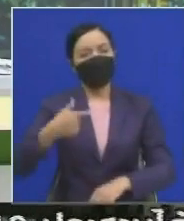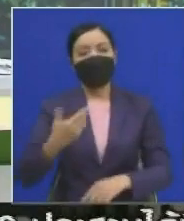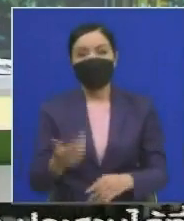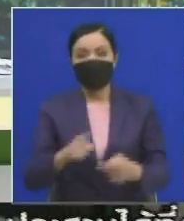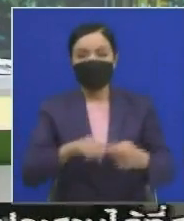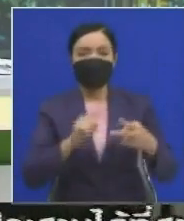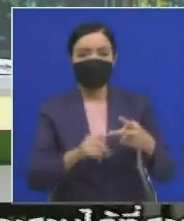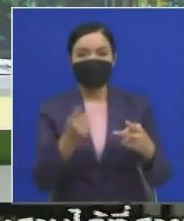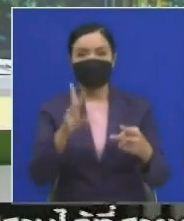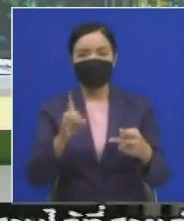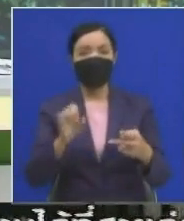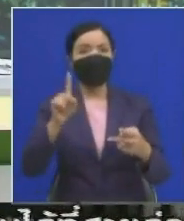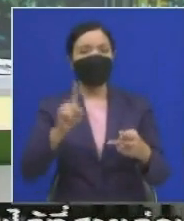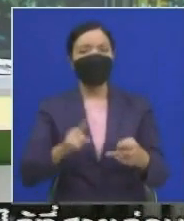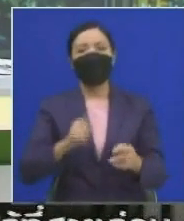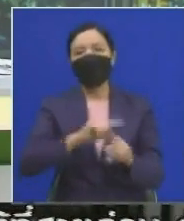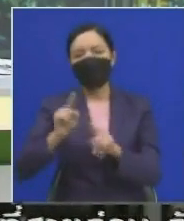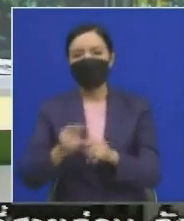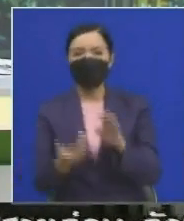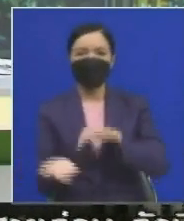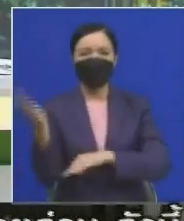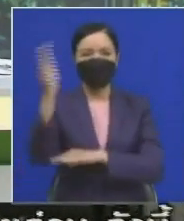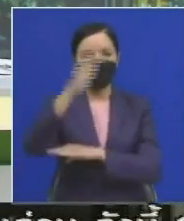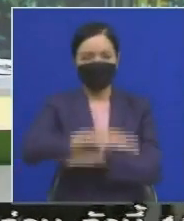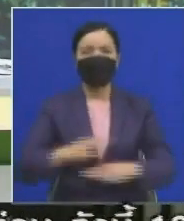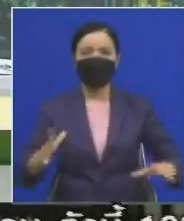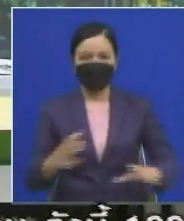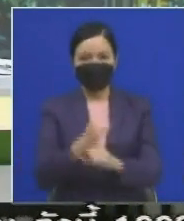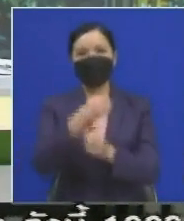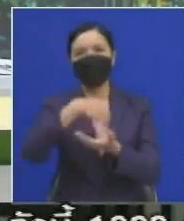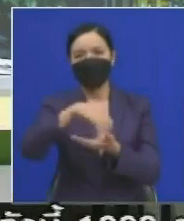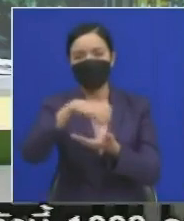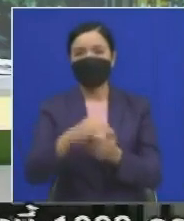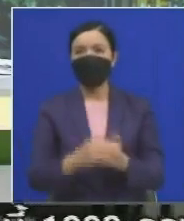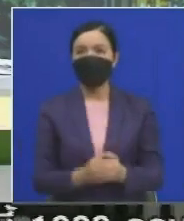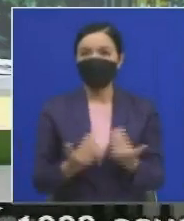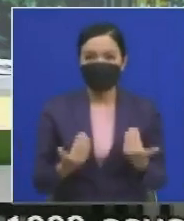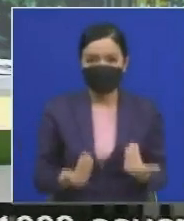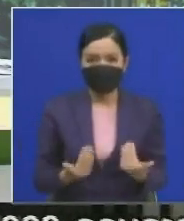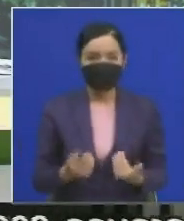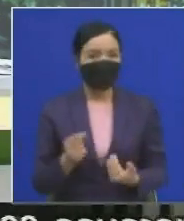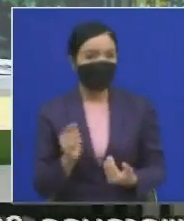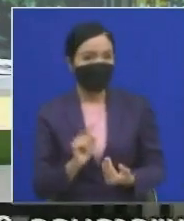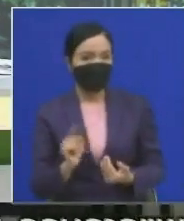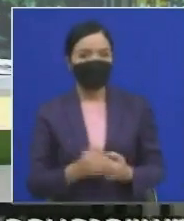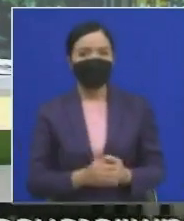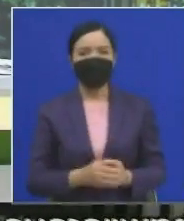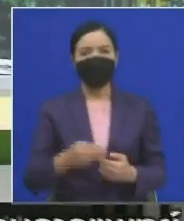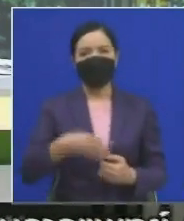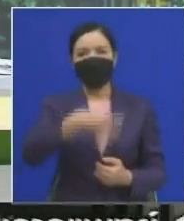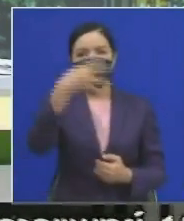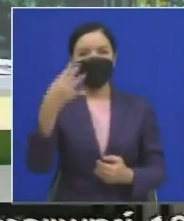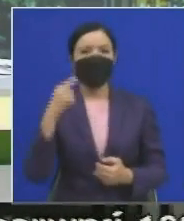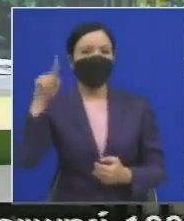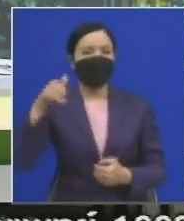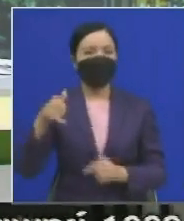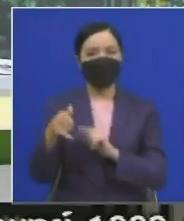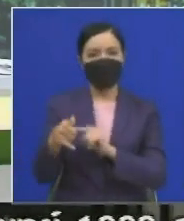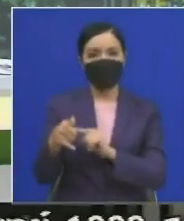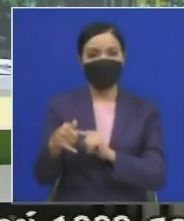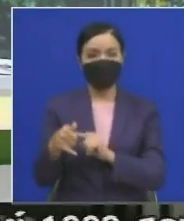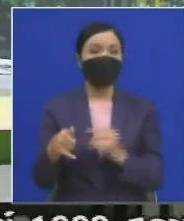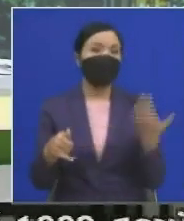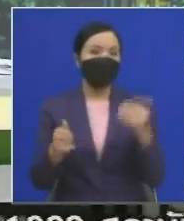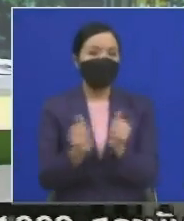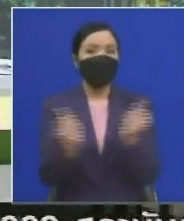รวมไปถงเรื่องคดีต่ๆ ตลอดวนทมีคามคอบหน้า เดียวสรุปให้แล้วก็วนนี้ลาสุดกรณีของรุปนสยาเค